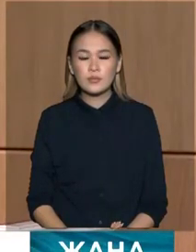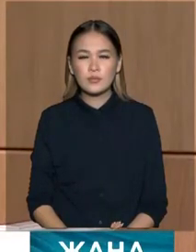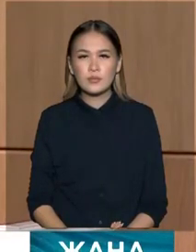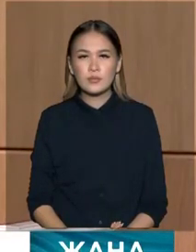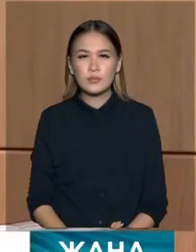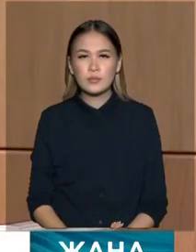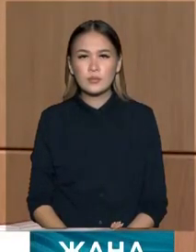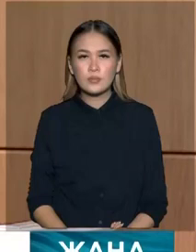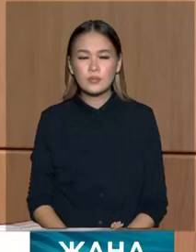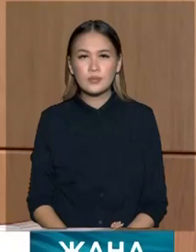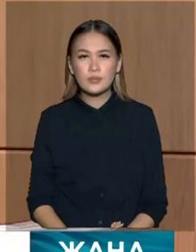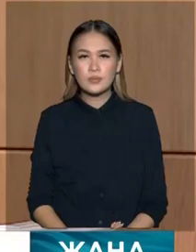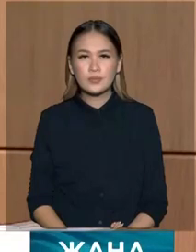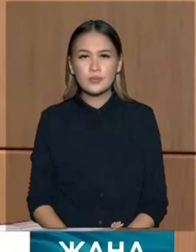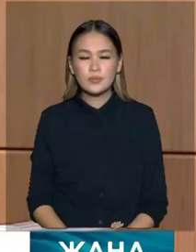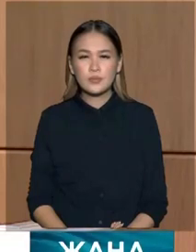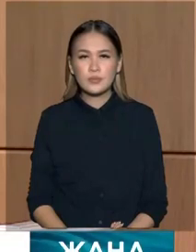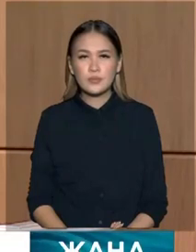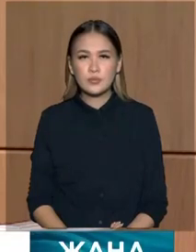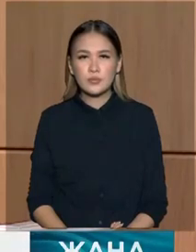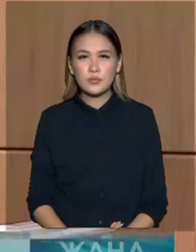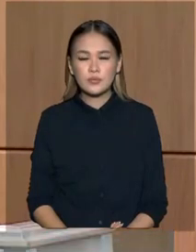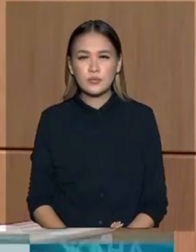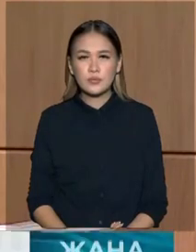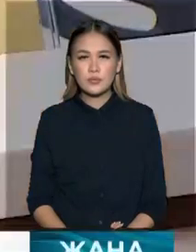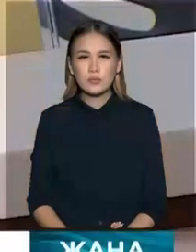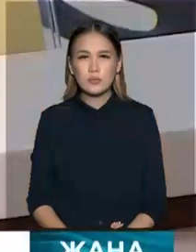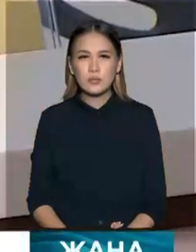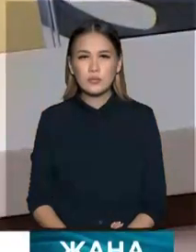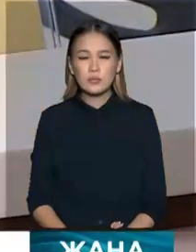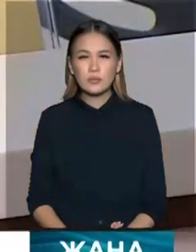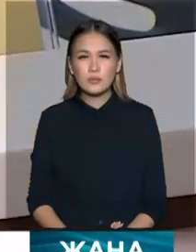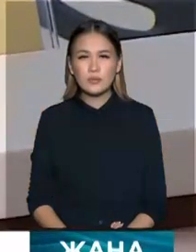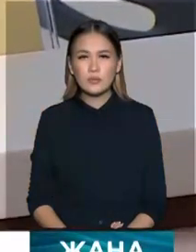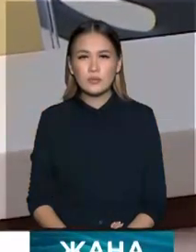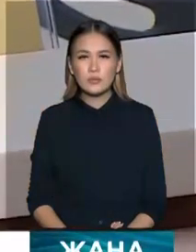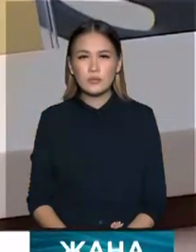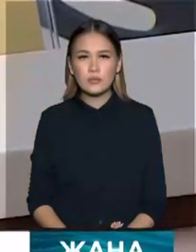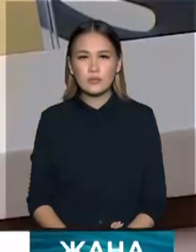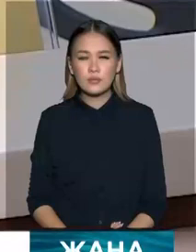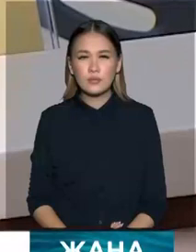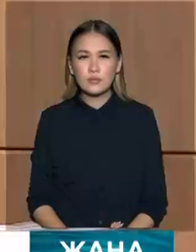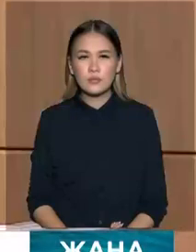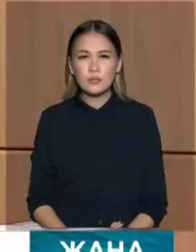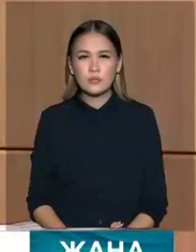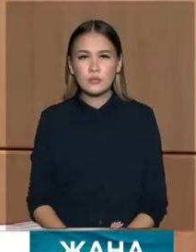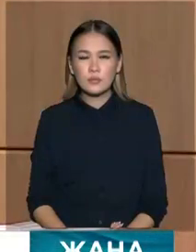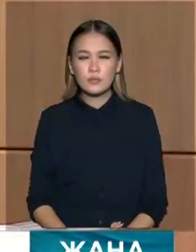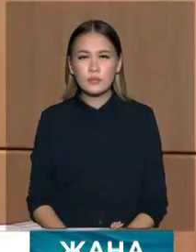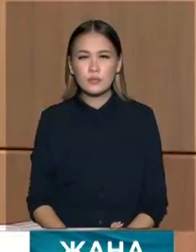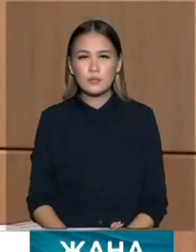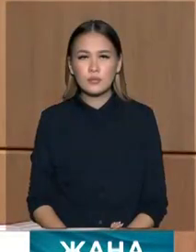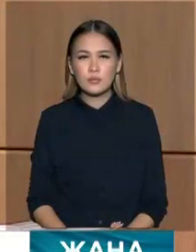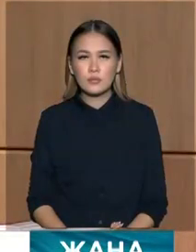кандидатты ұсынған жалпы ұлттық социал-демократиялық партия республикалық қоғамдық бірлестігінің